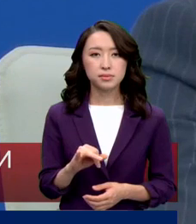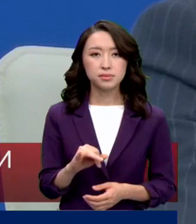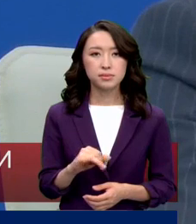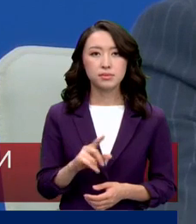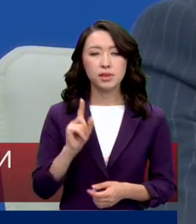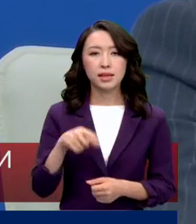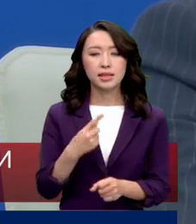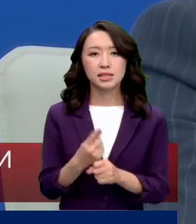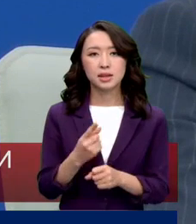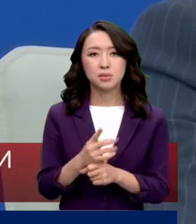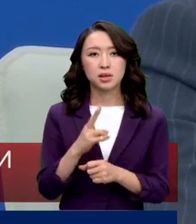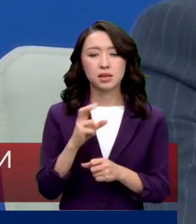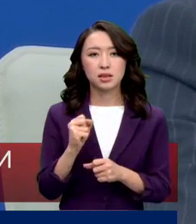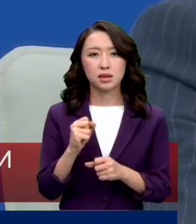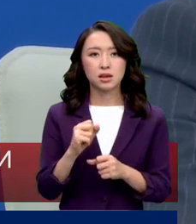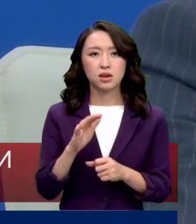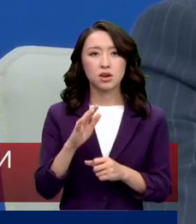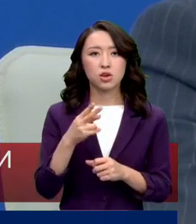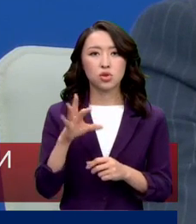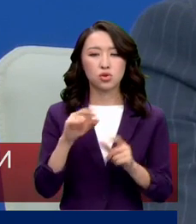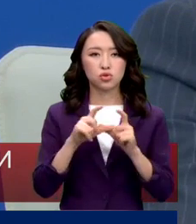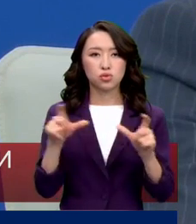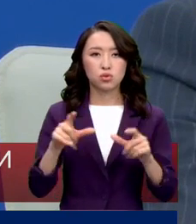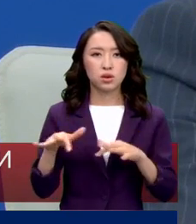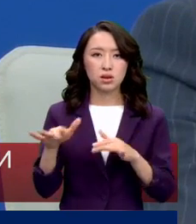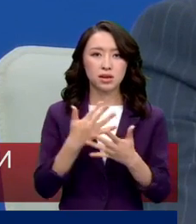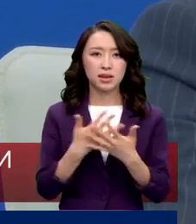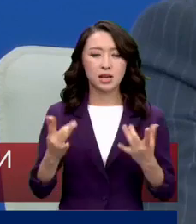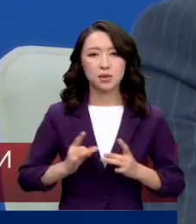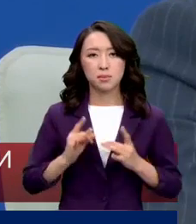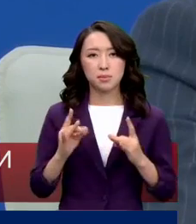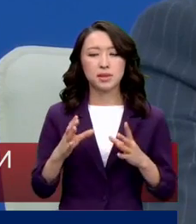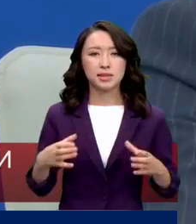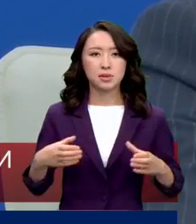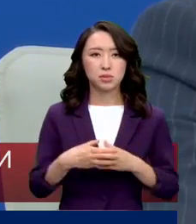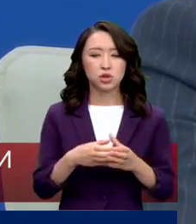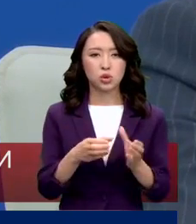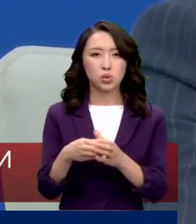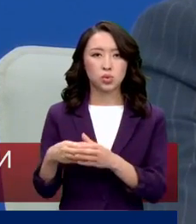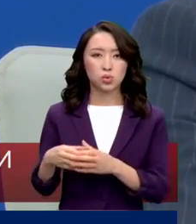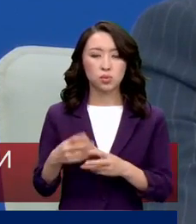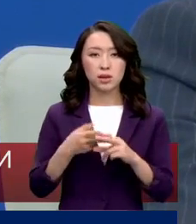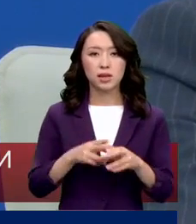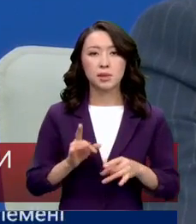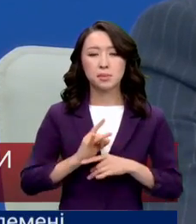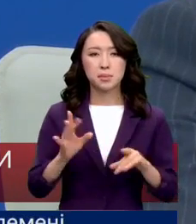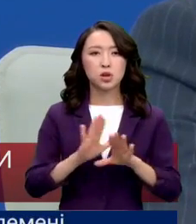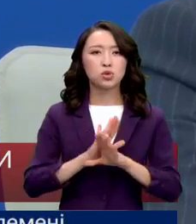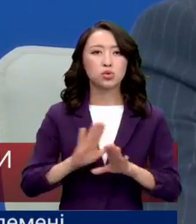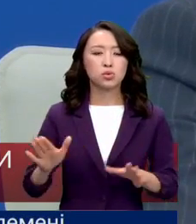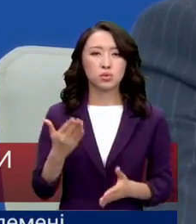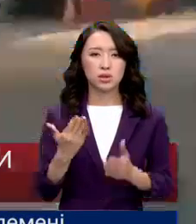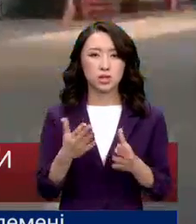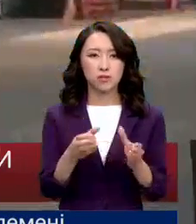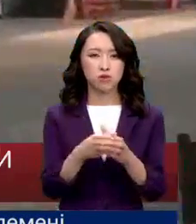накладывается запрет на проведение в дошкольных организациях различных мероприятий с объединением групп. Но эти мероприятия разрешается проводить